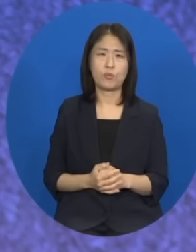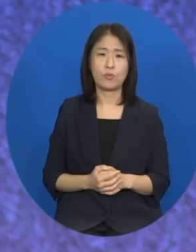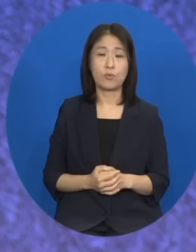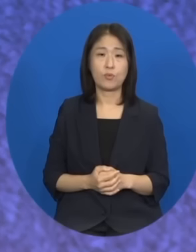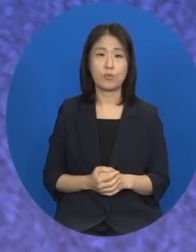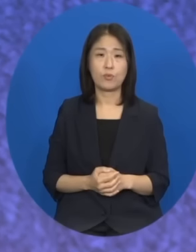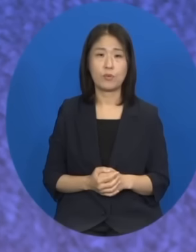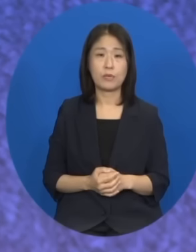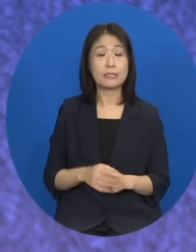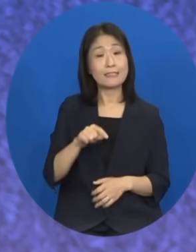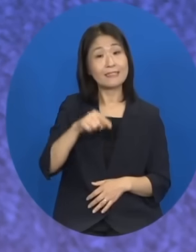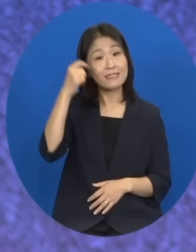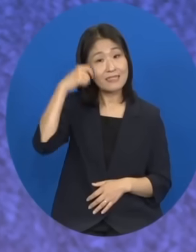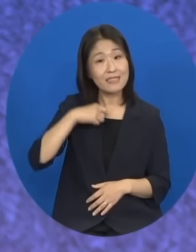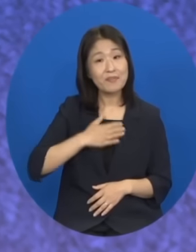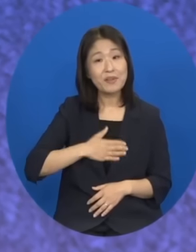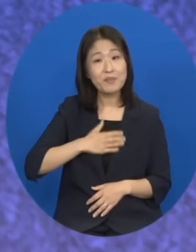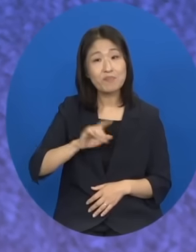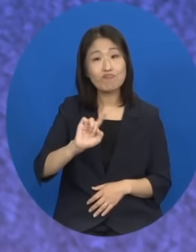여러분, 그 느낌 아세요?